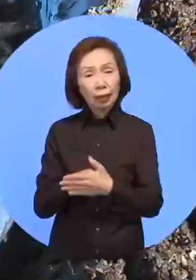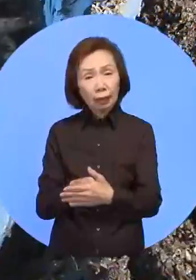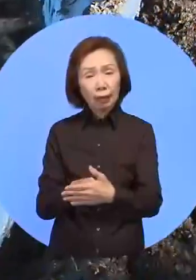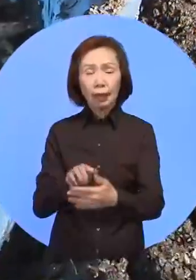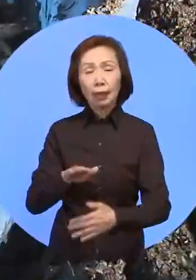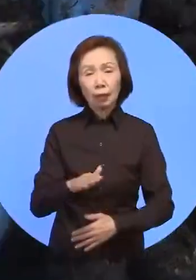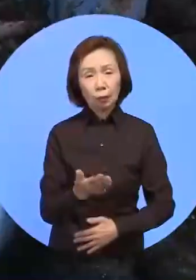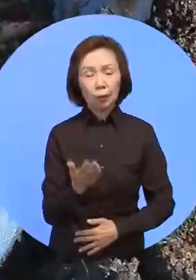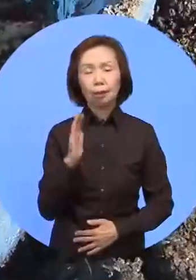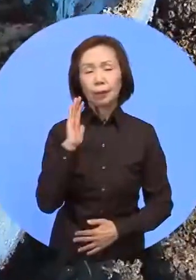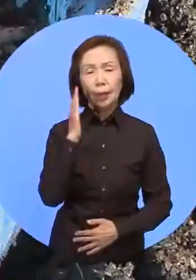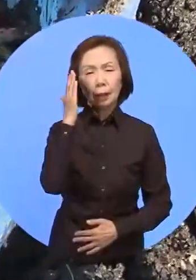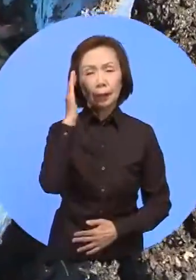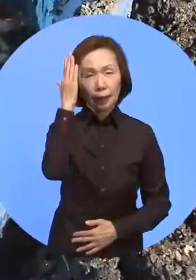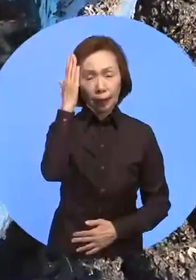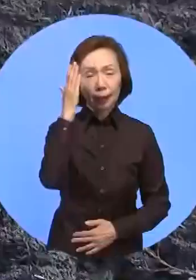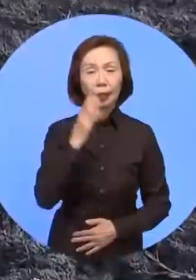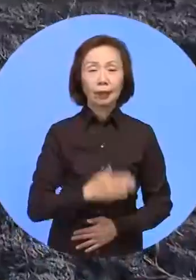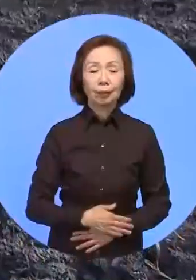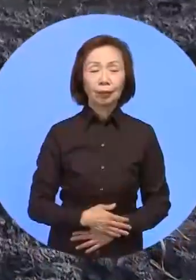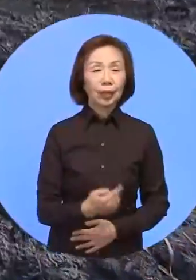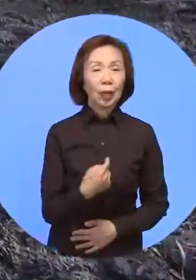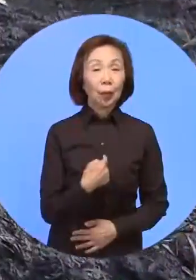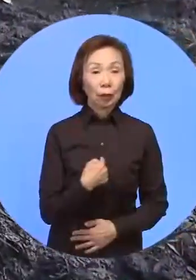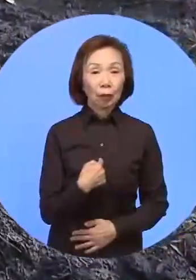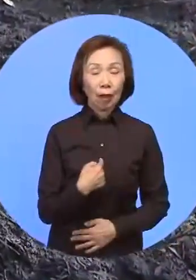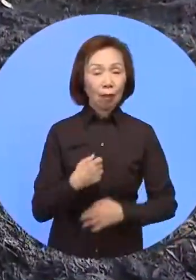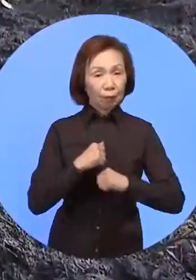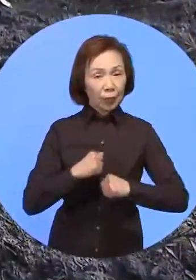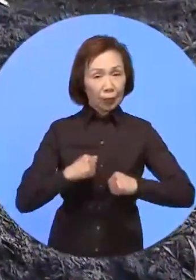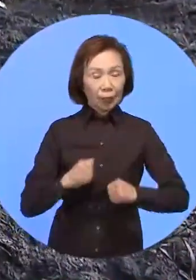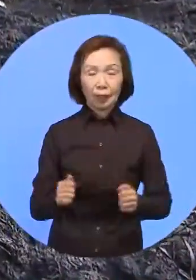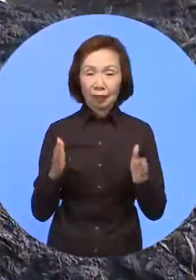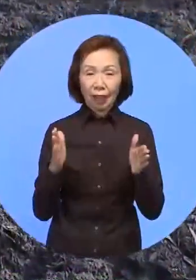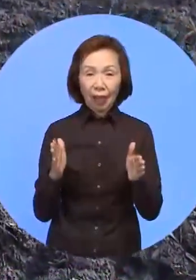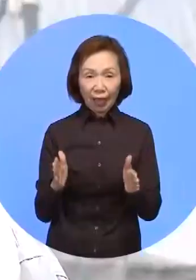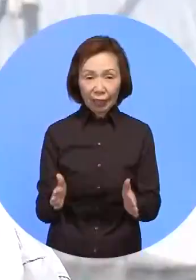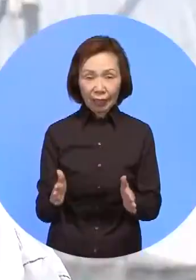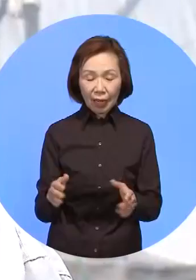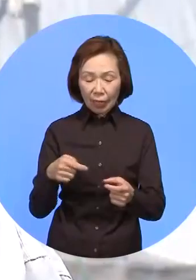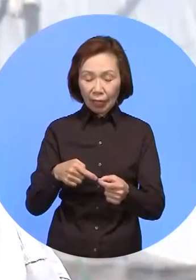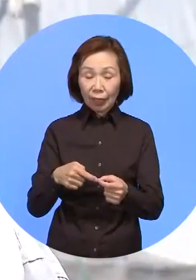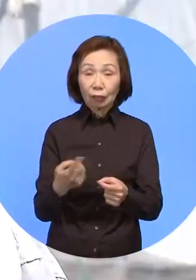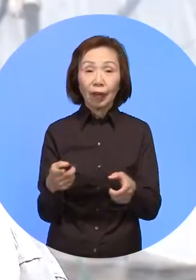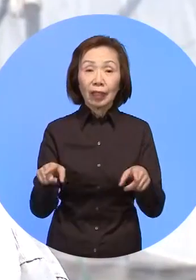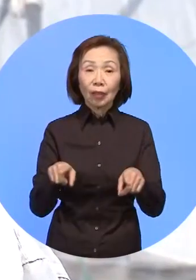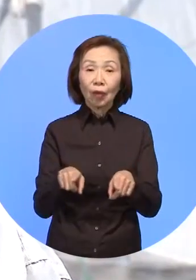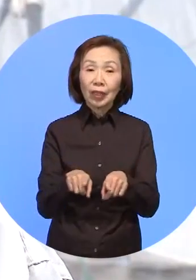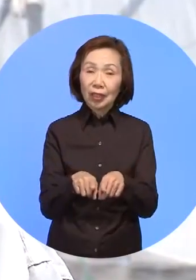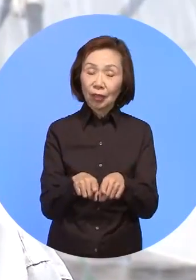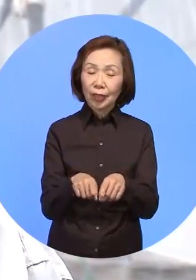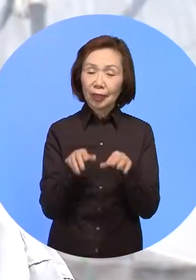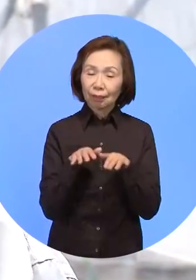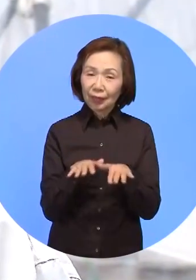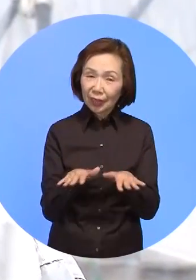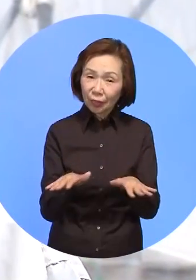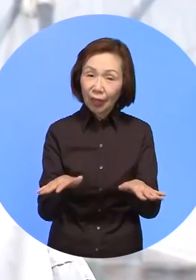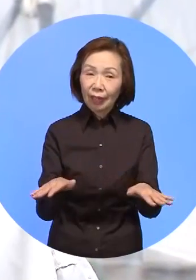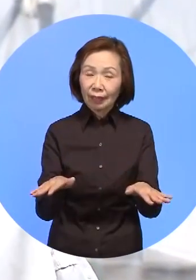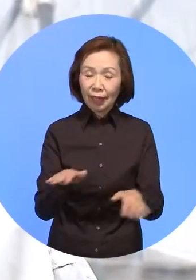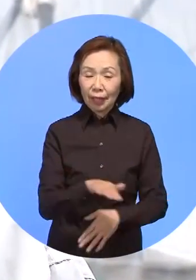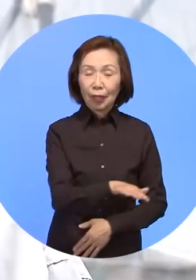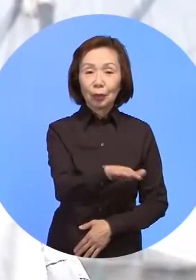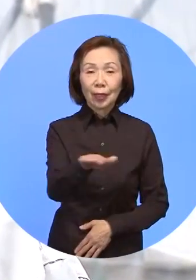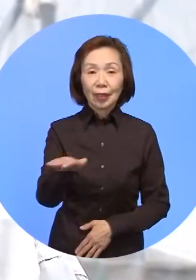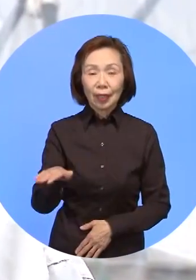ど、数量がほとんど上がらないの、うん、僕の思いはね、僕の命がある限りあのクワイとともにねこれだけ広がり